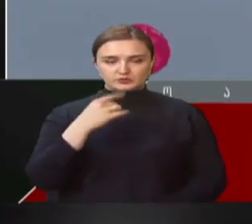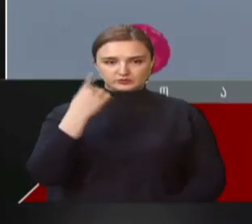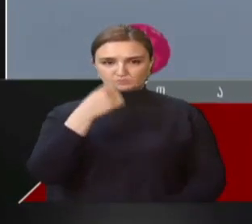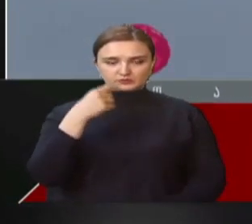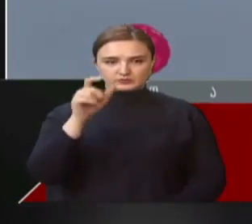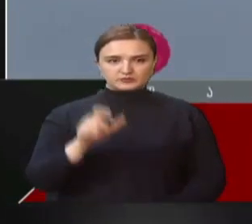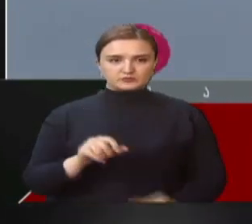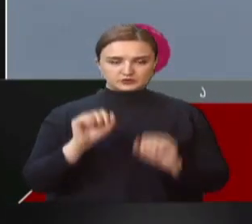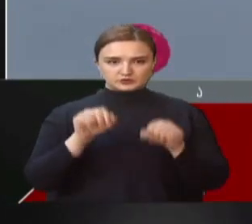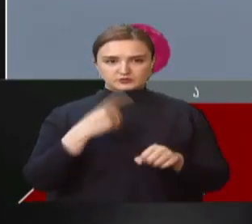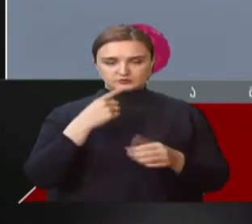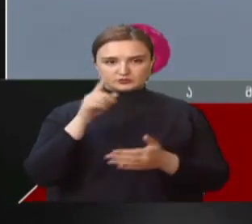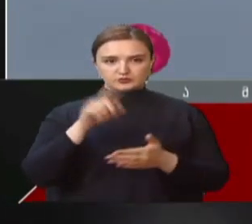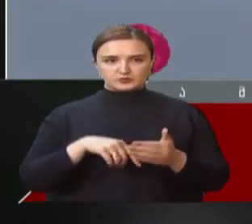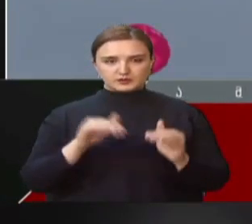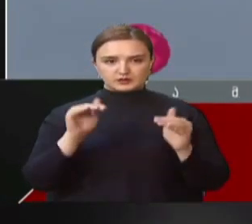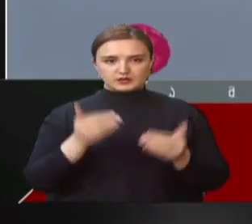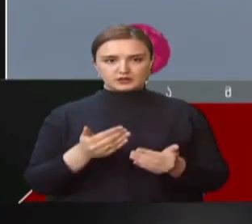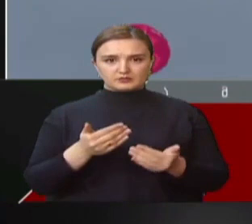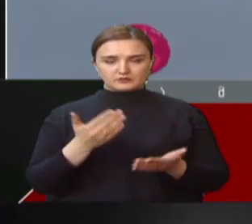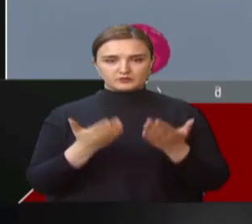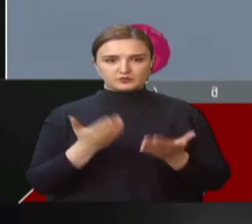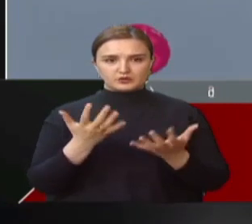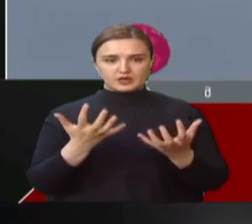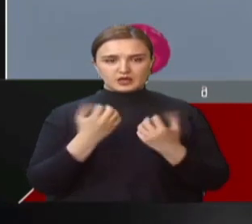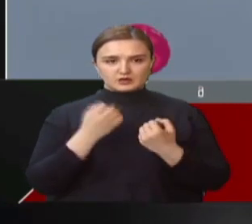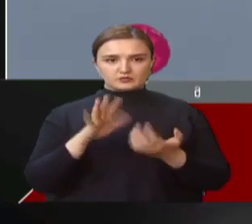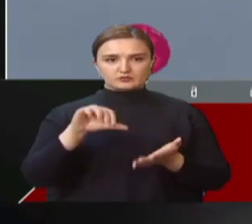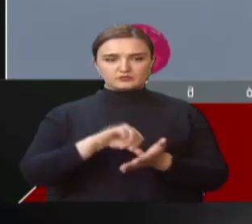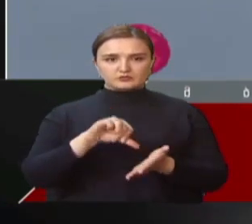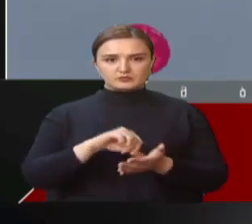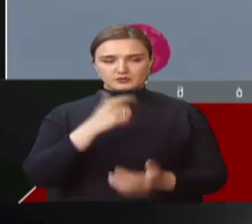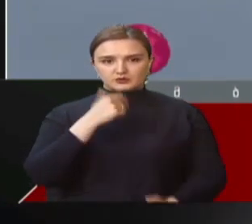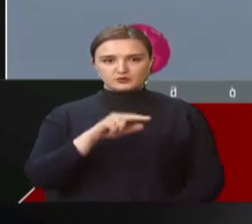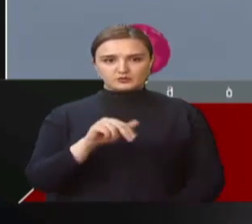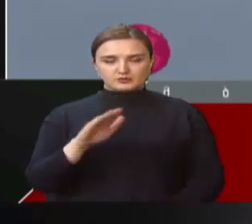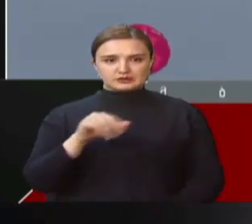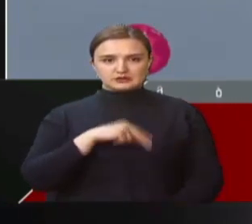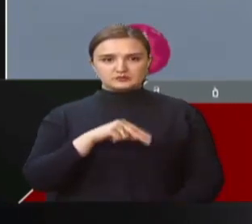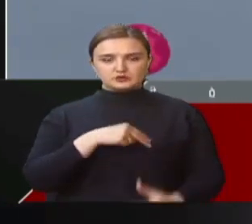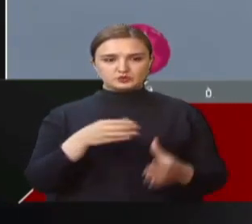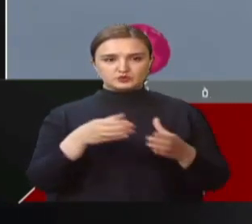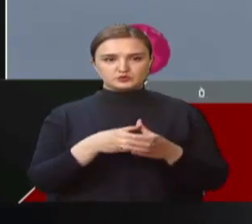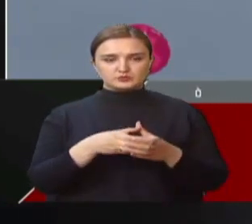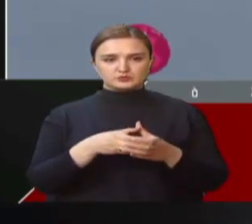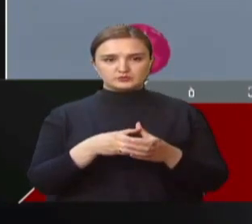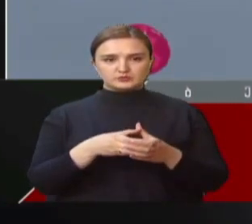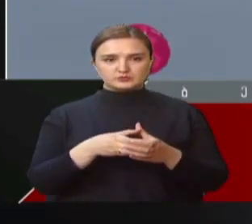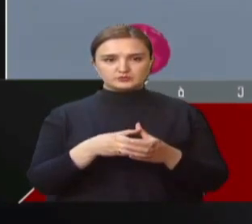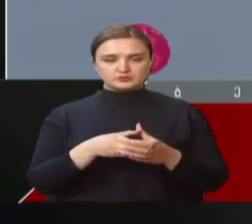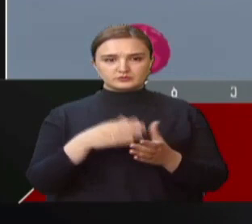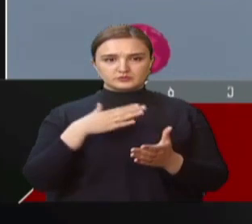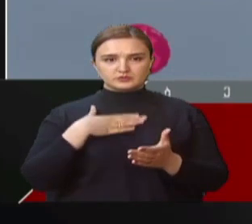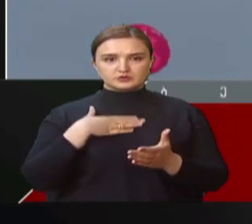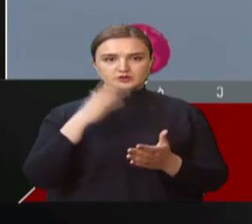și gizlia, tu patron do bada balia, tumța, tu ar rebut, monet ele obas, patom, bata, am să mă șau. Ce mi-am uțat, ce mi-am uțat, ce mi-am uțat,